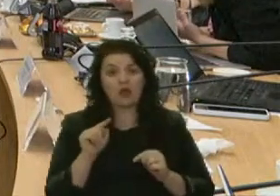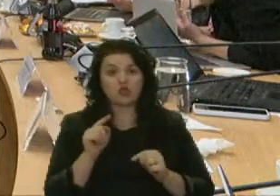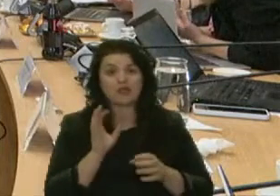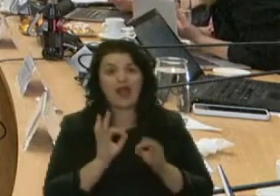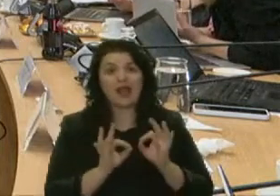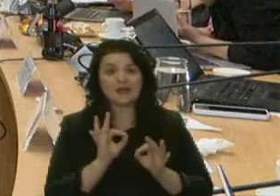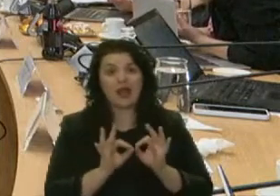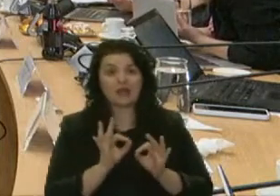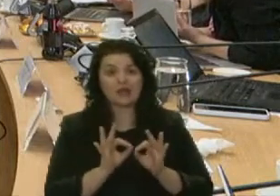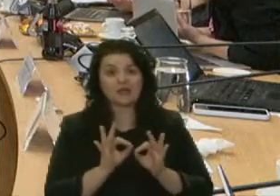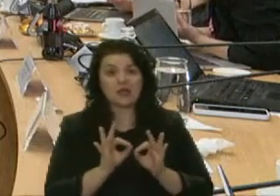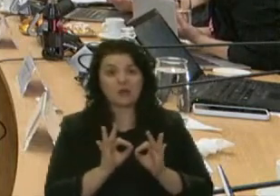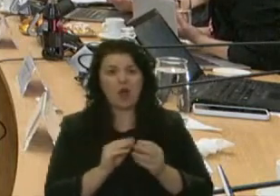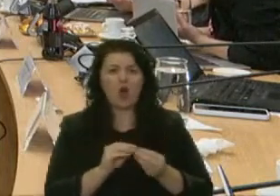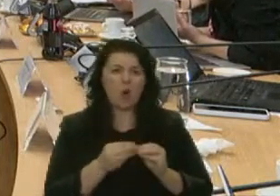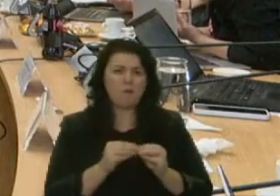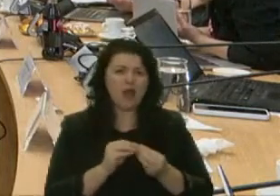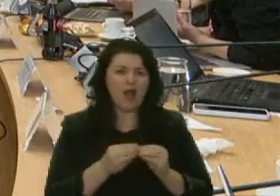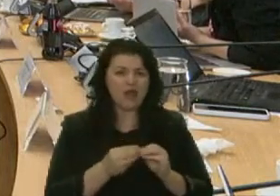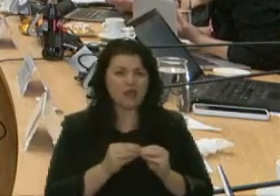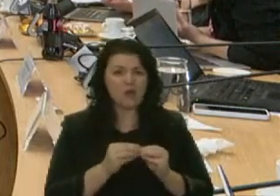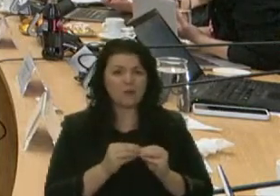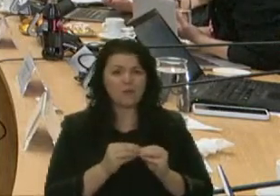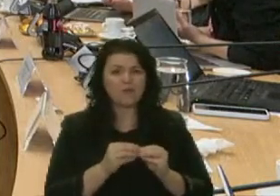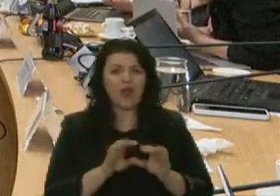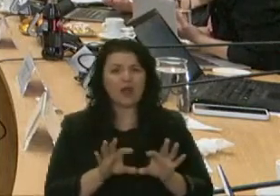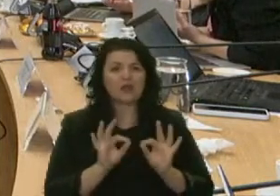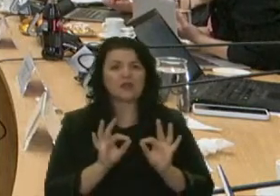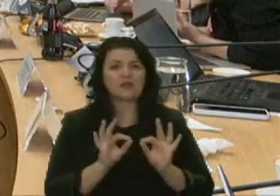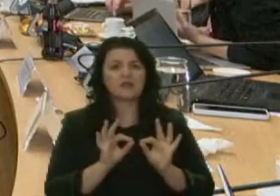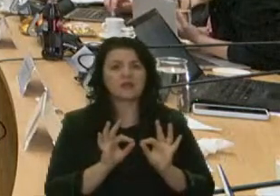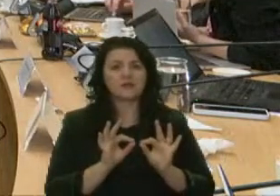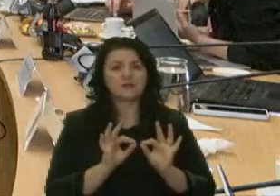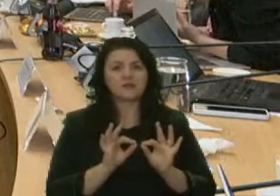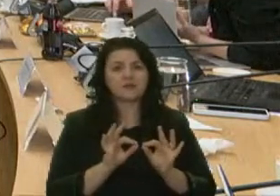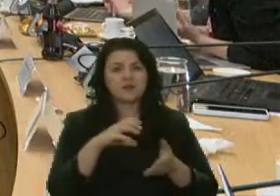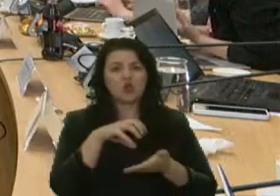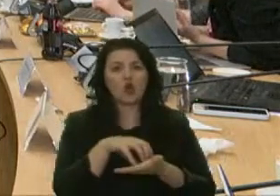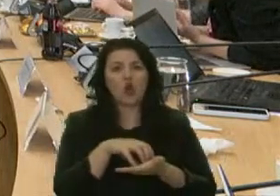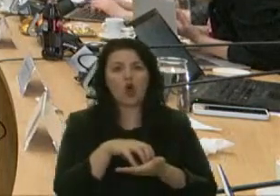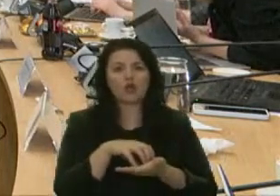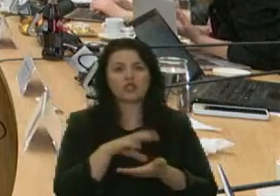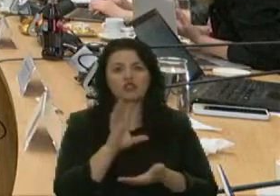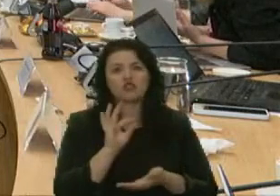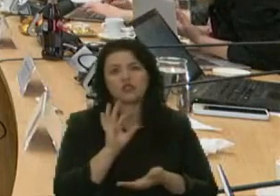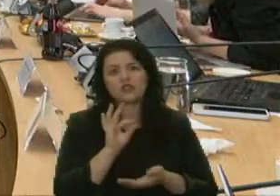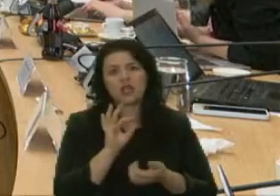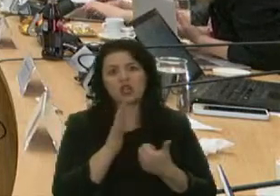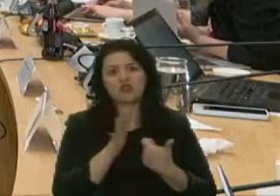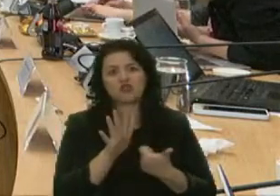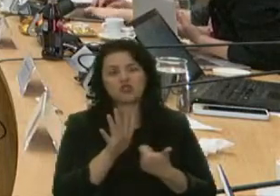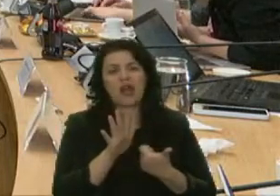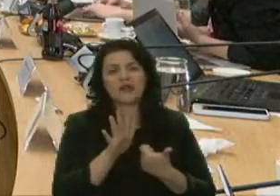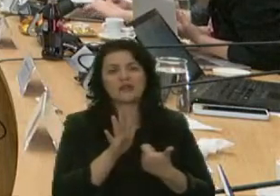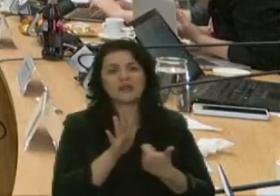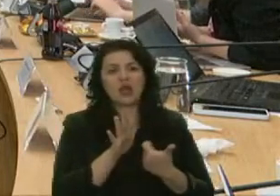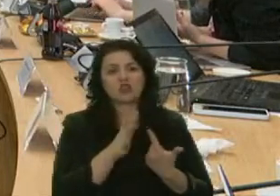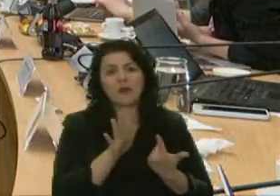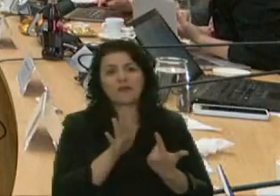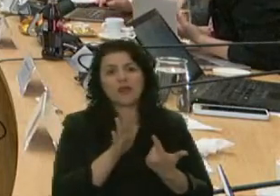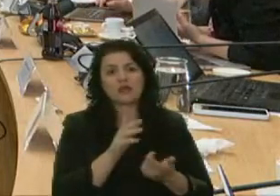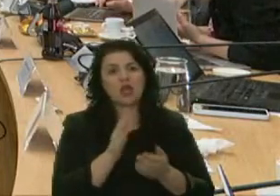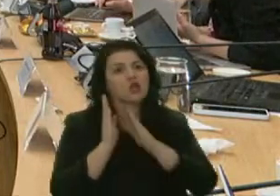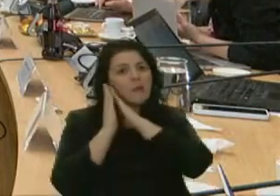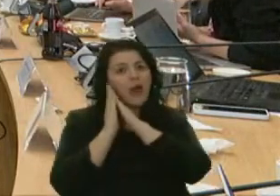analiză mai complicată decât aceea a găsirii loc de 50 60 70 de paturi atunce sunt